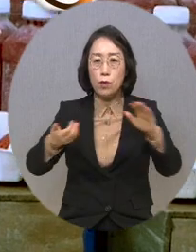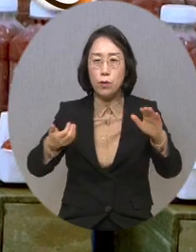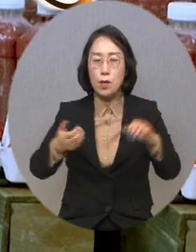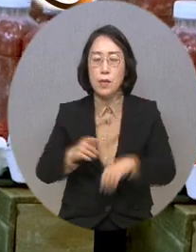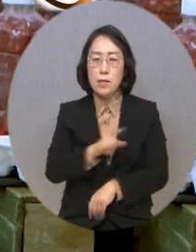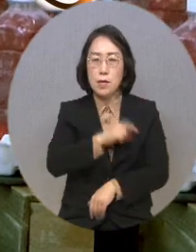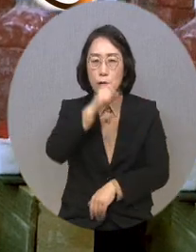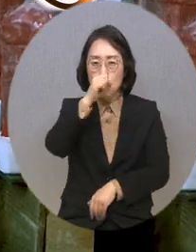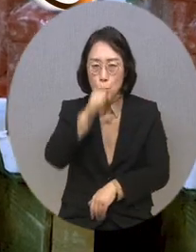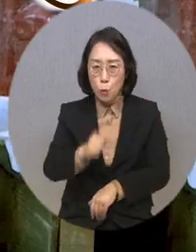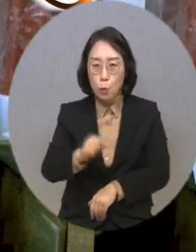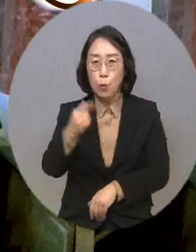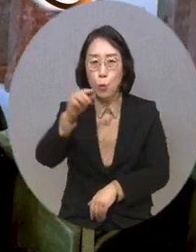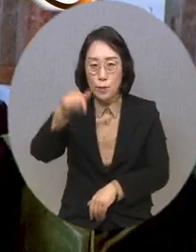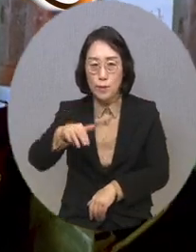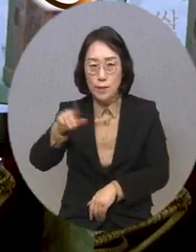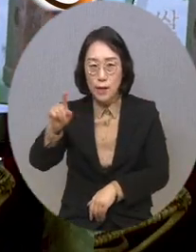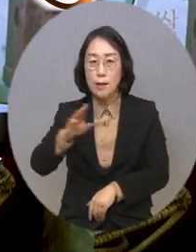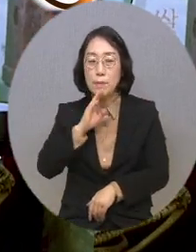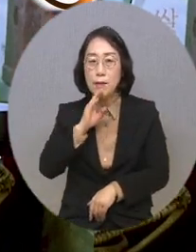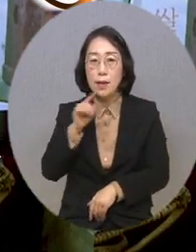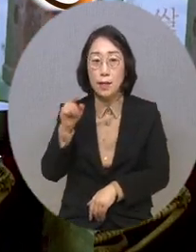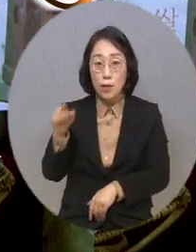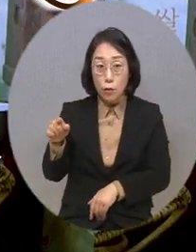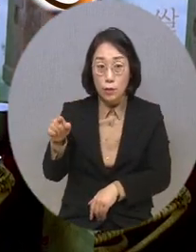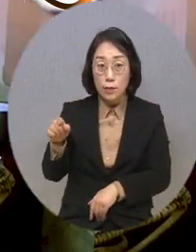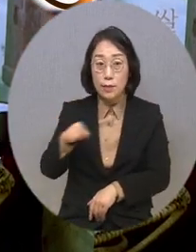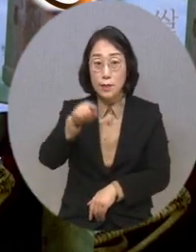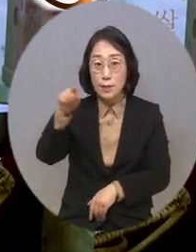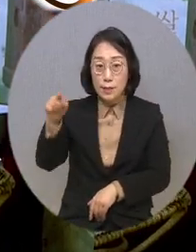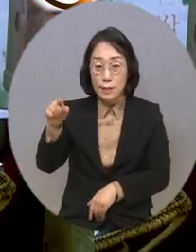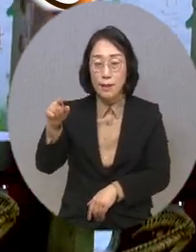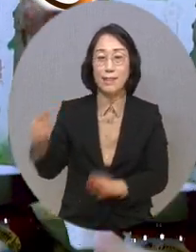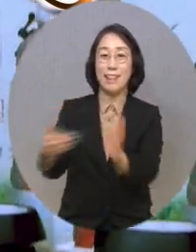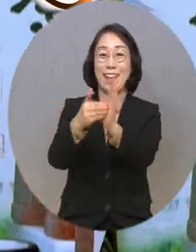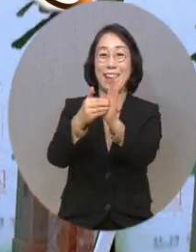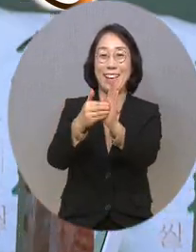최고급의 녹차입니다. 그리고 이쪽에 보이시는 이 제품은